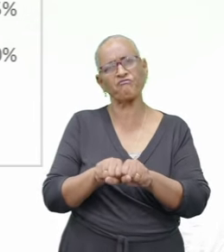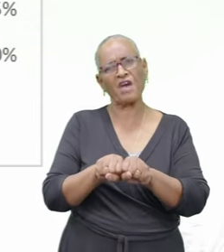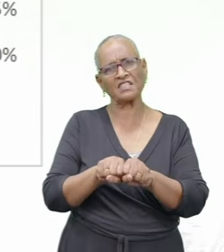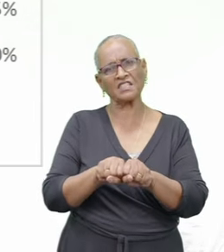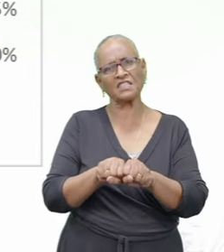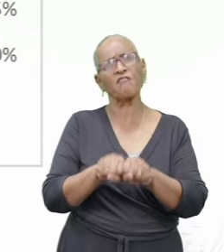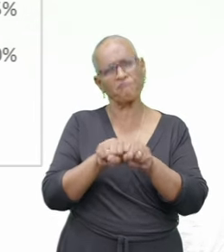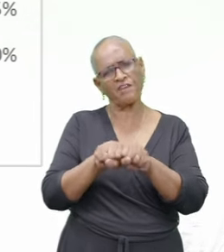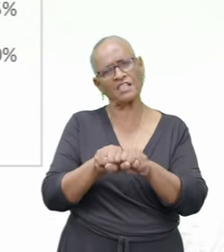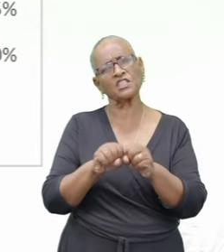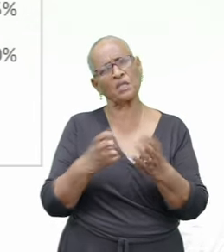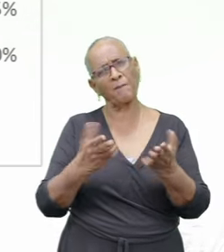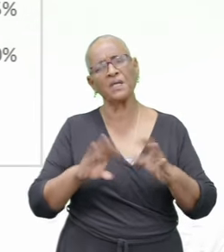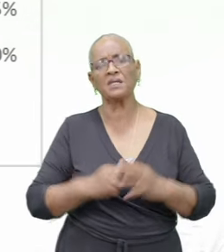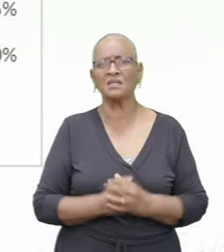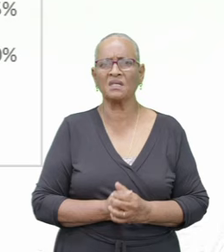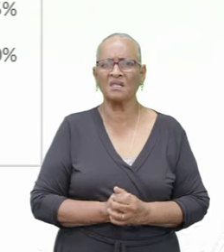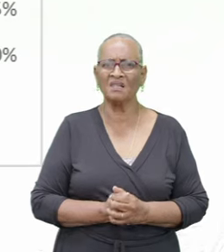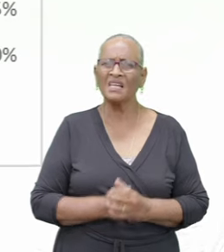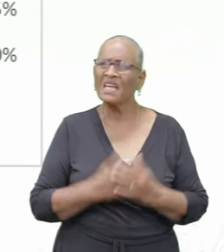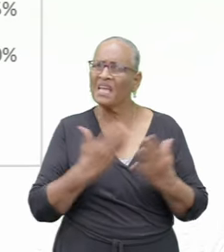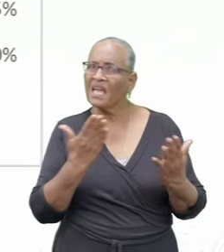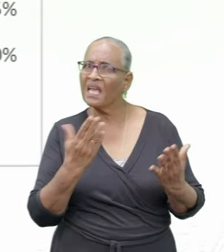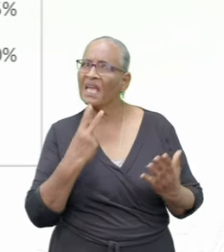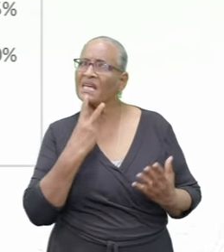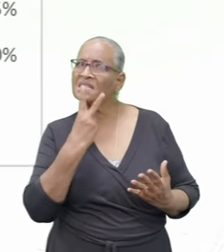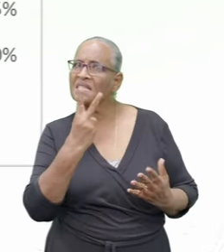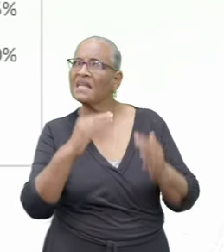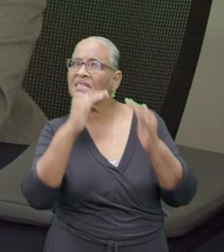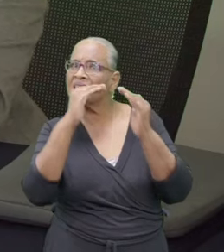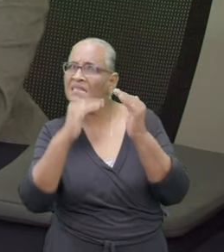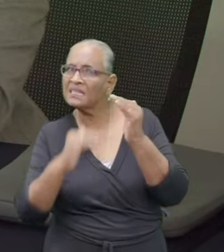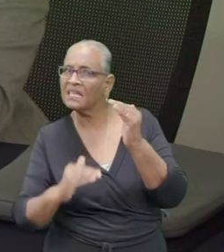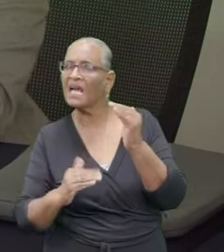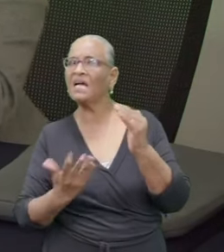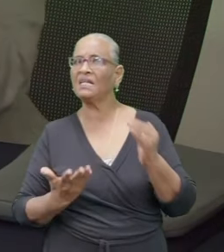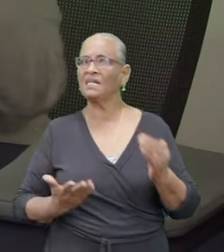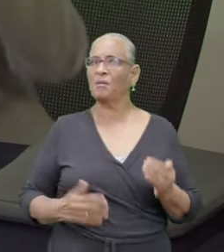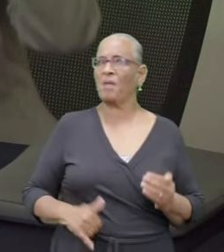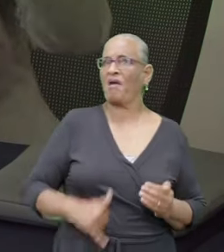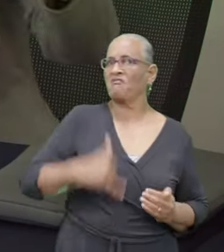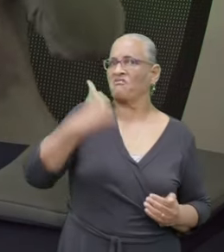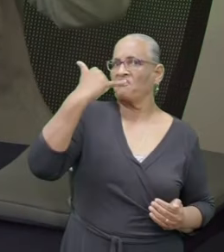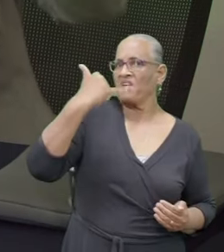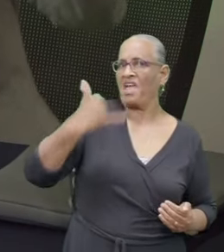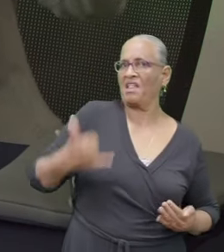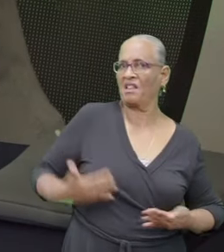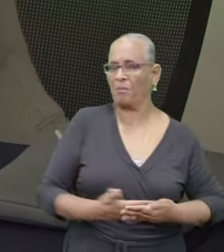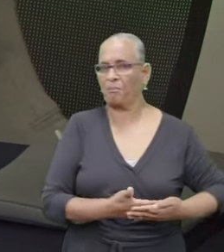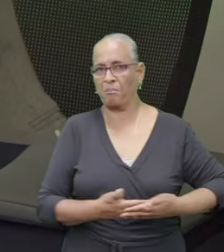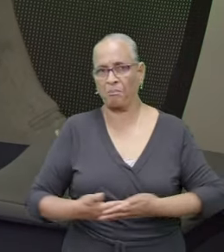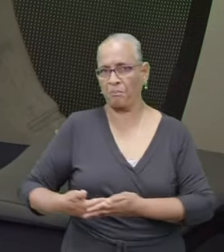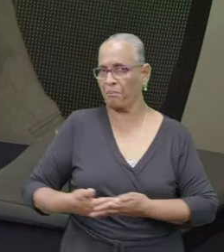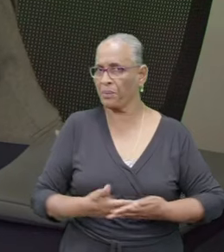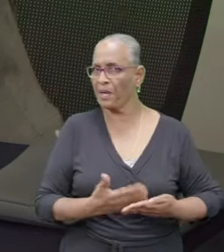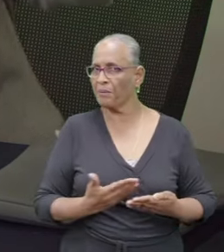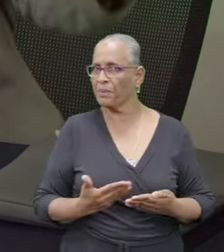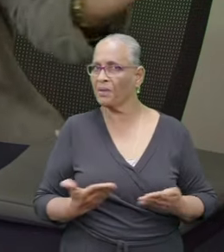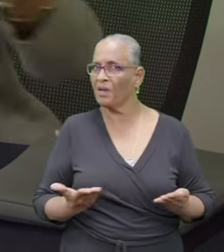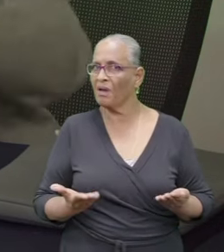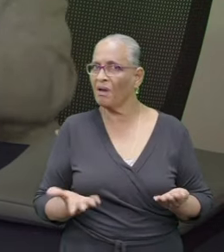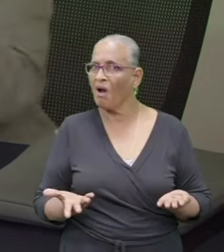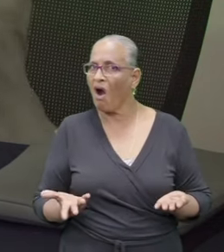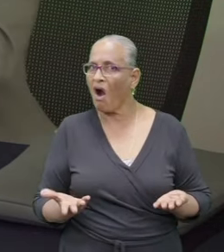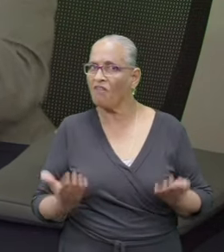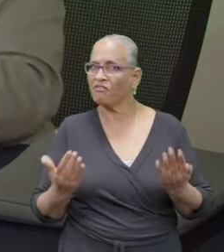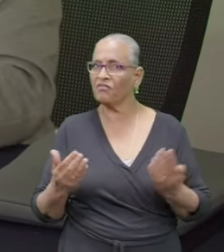maar toch ben ik benieuwd naar die daling. Heeft het te maken met of heeft het te maken met het feit dat er